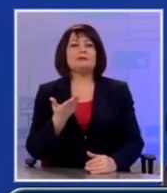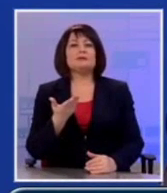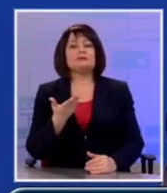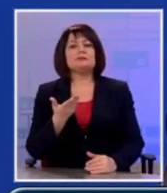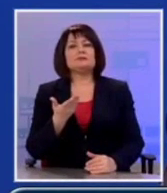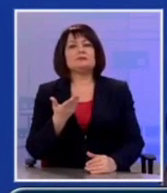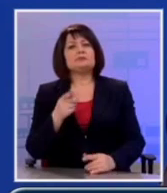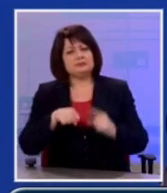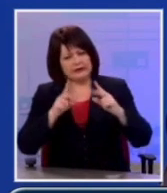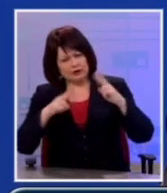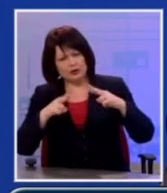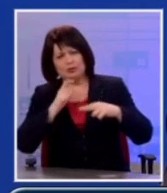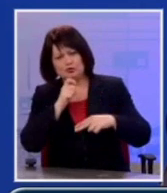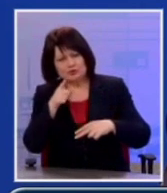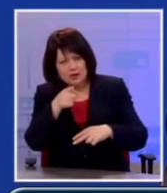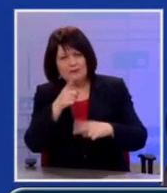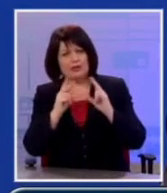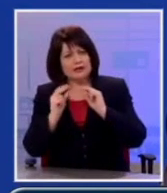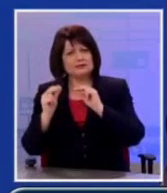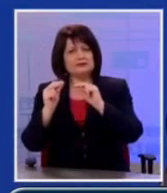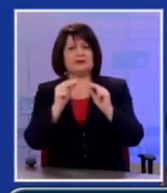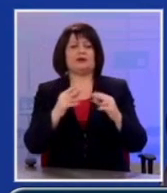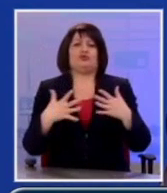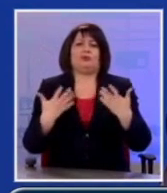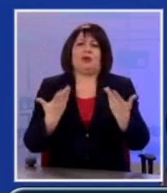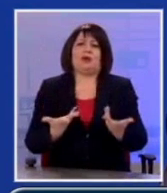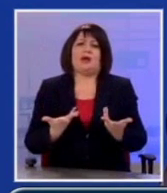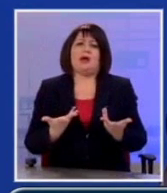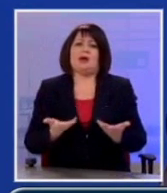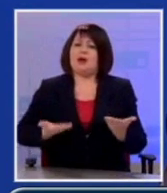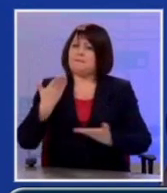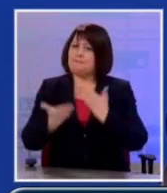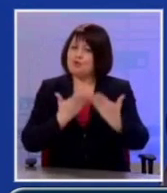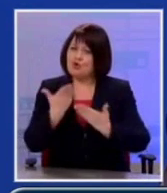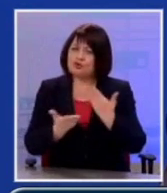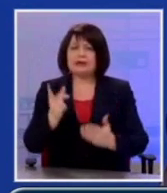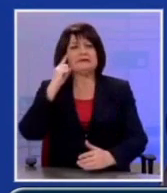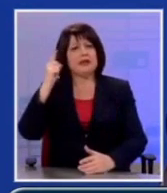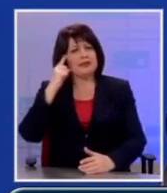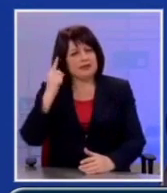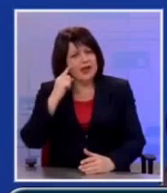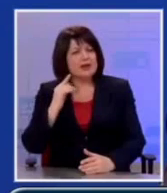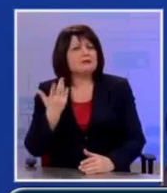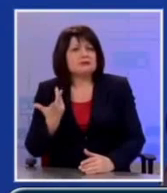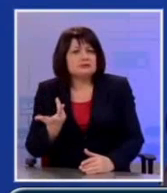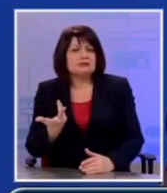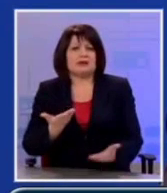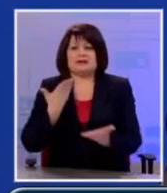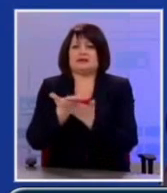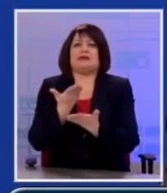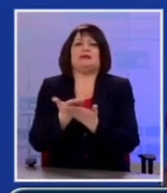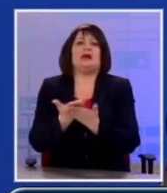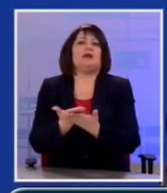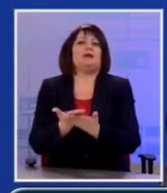προηγουμένως, θα συζητήσω και τις προτάσεις και τις ιδέες και τα αιτήματα για